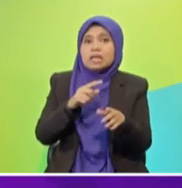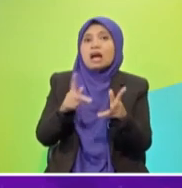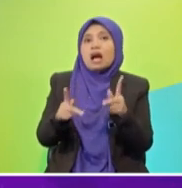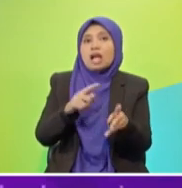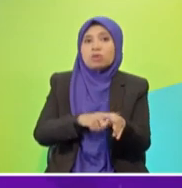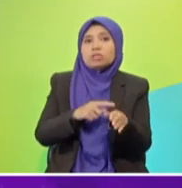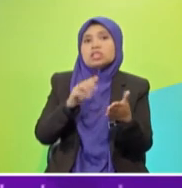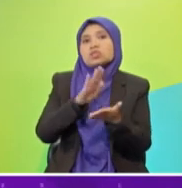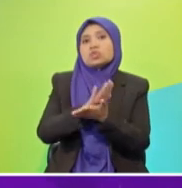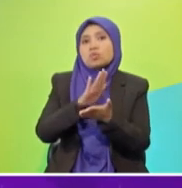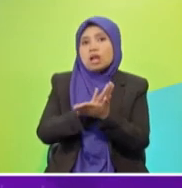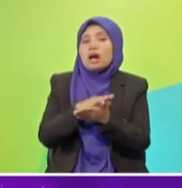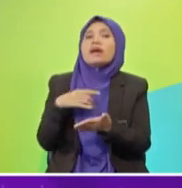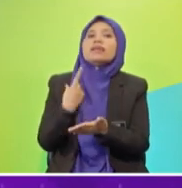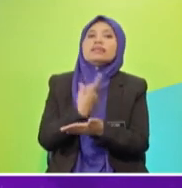kita